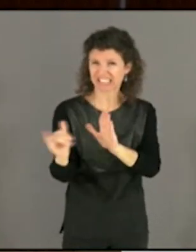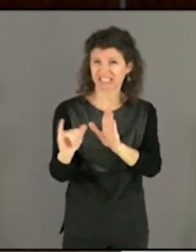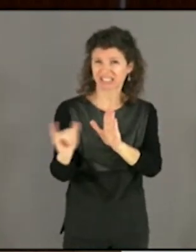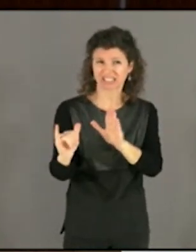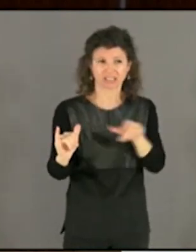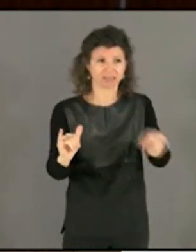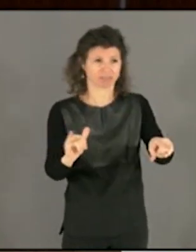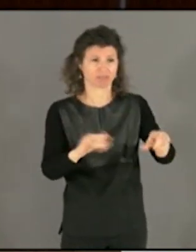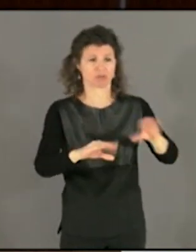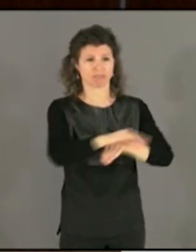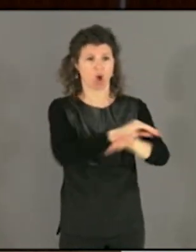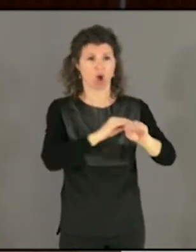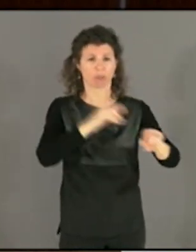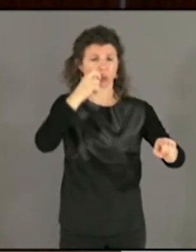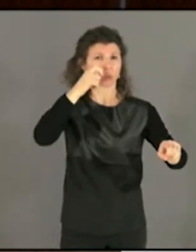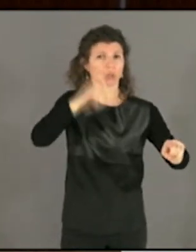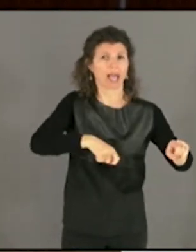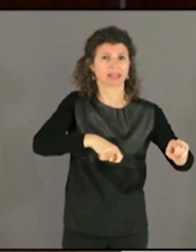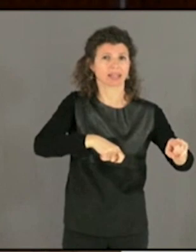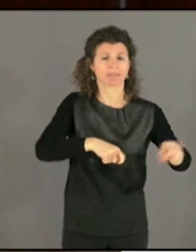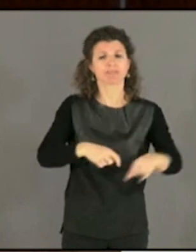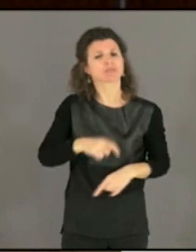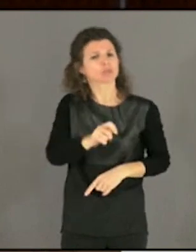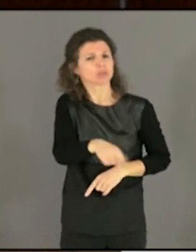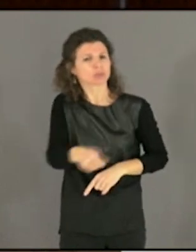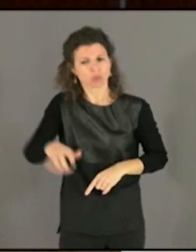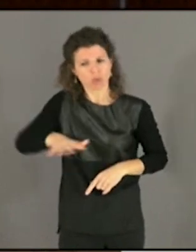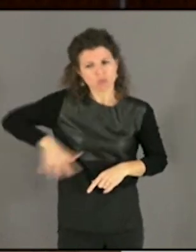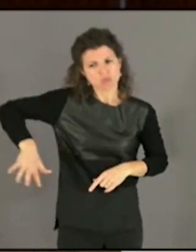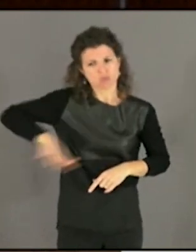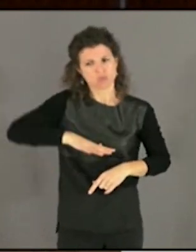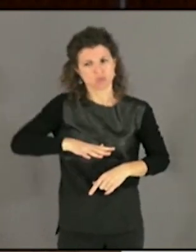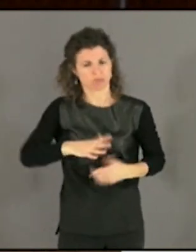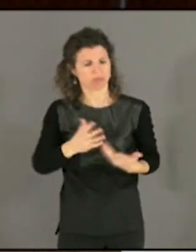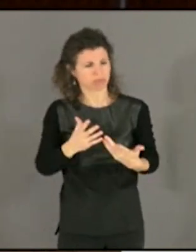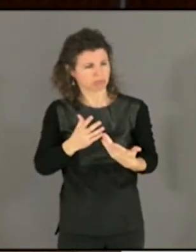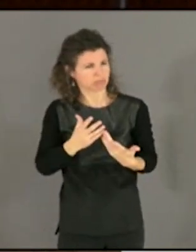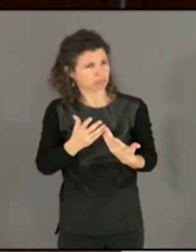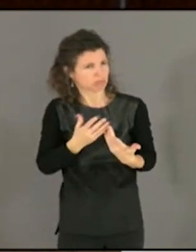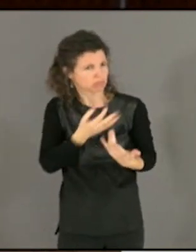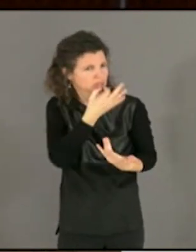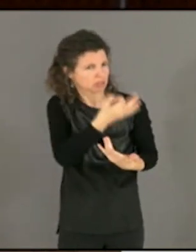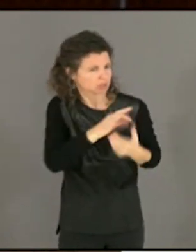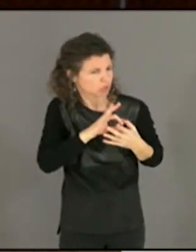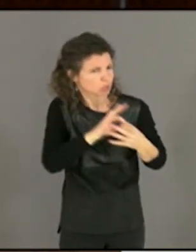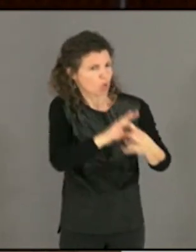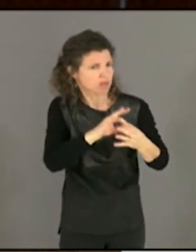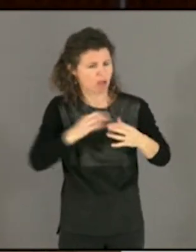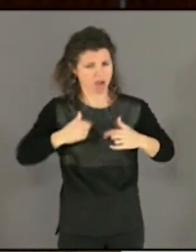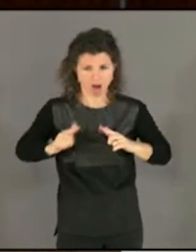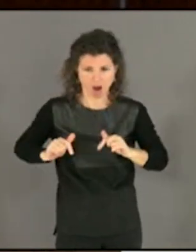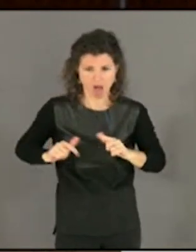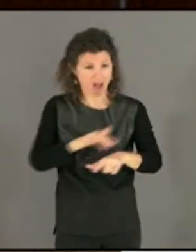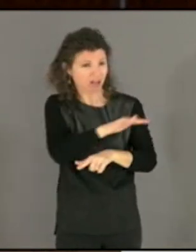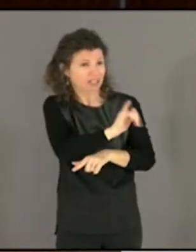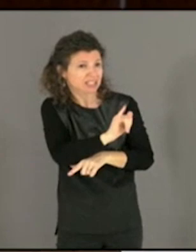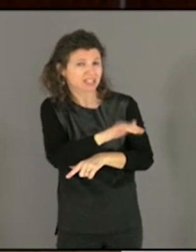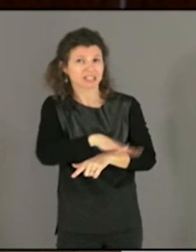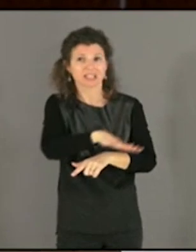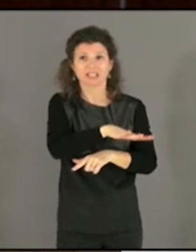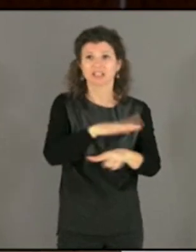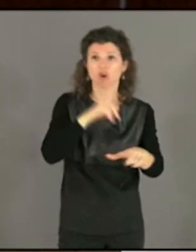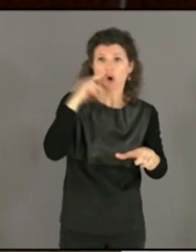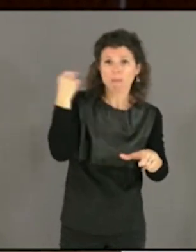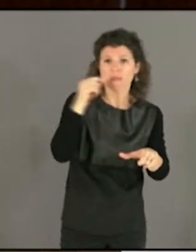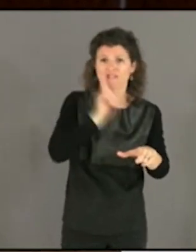Nous adressons notre solidarité, bien sûr, à ces hommes, à ces femmes, ces enfants, ces